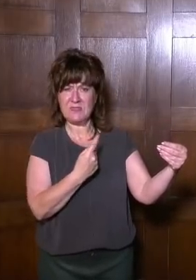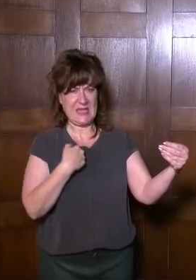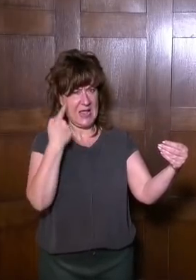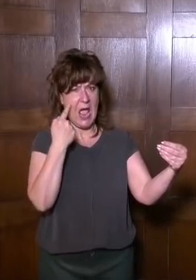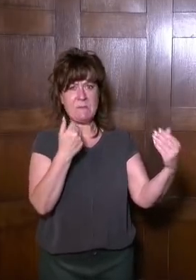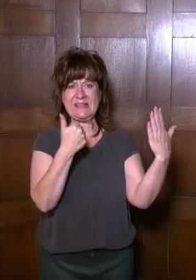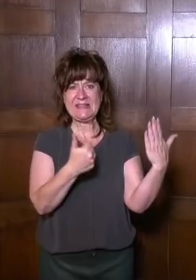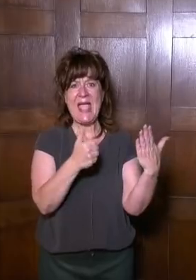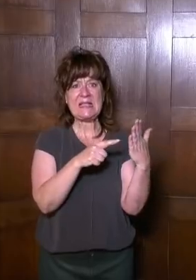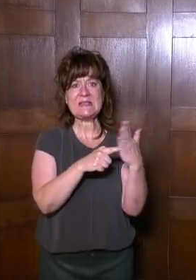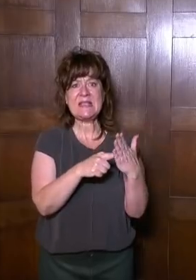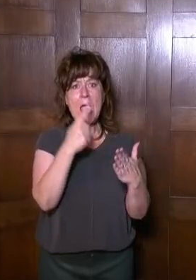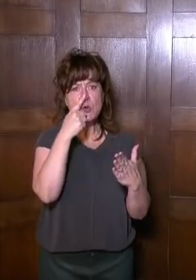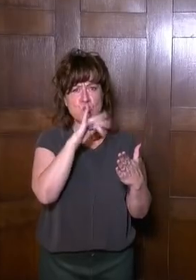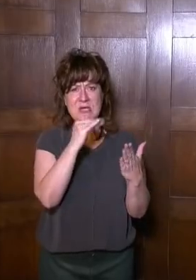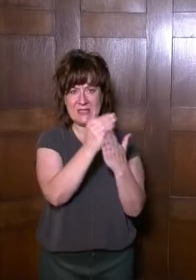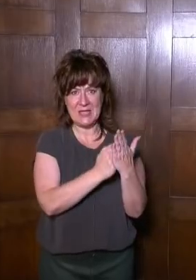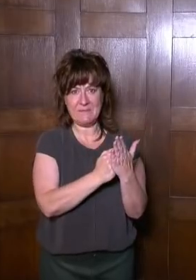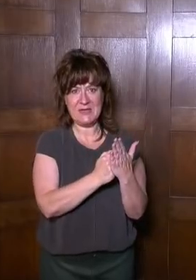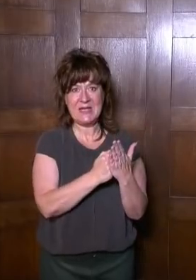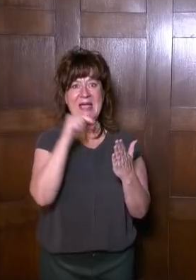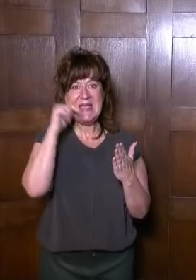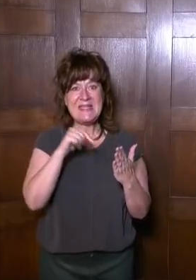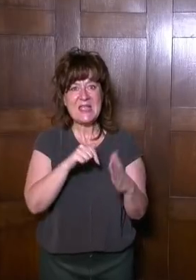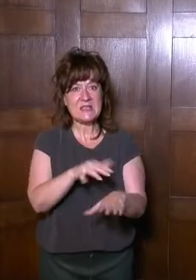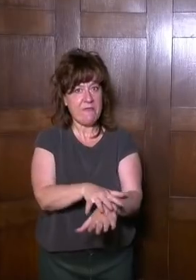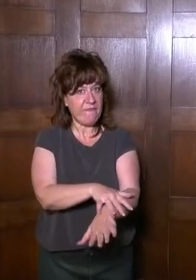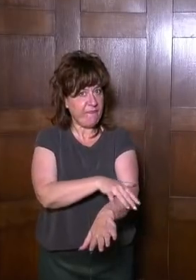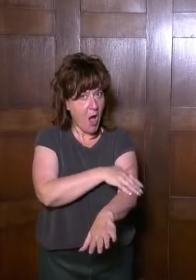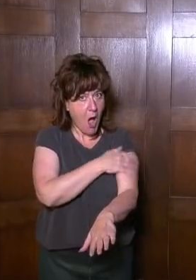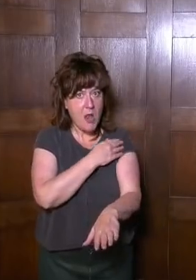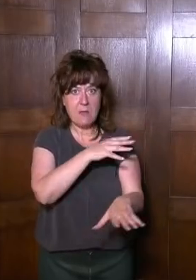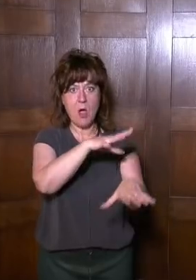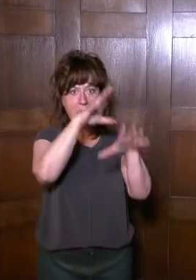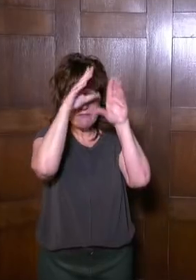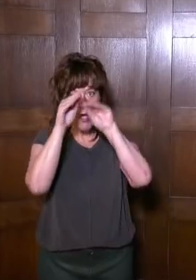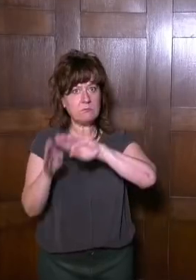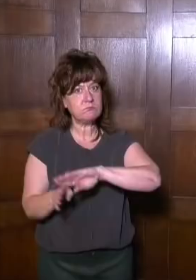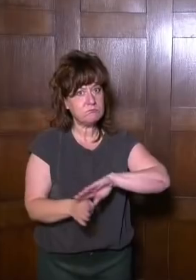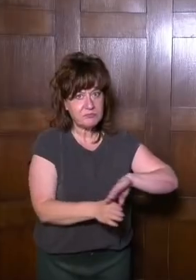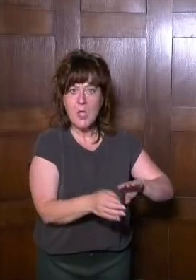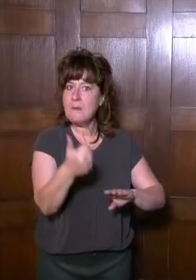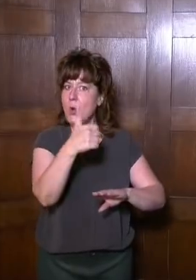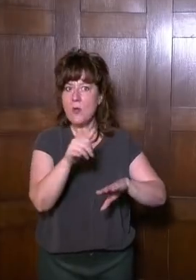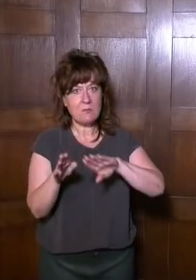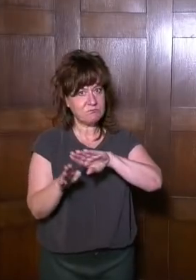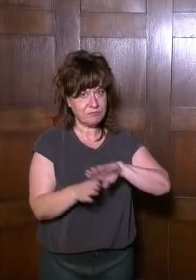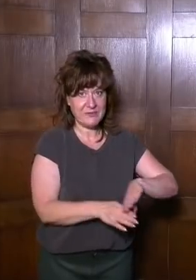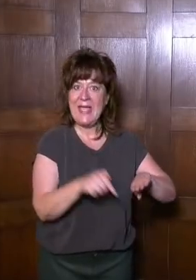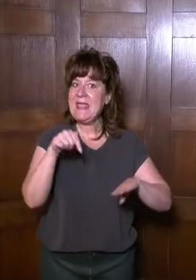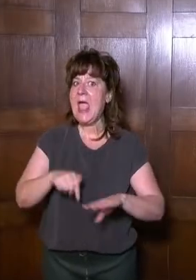Termin. Das heißt, wir switchen jetzt um von der Wahrnehmungs- und Erfahrungsebene und auch der Beurteilungsebene in die